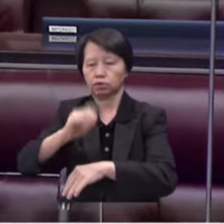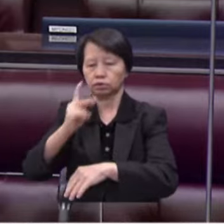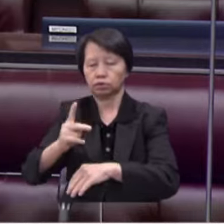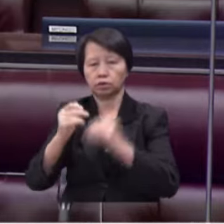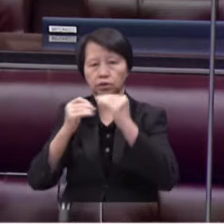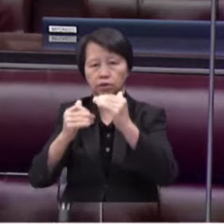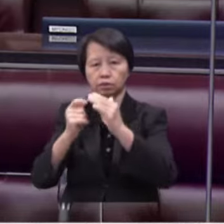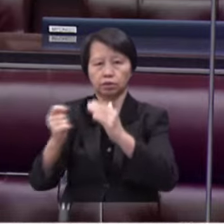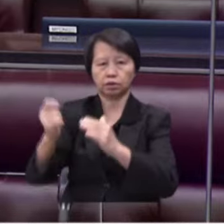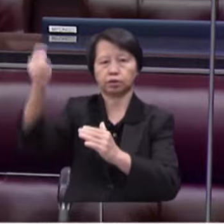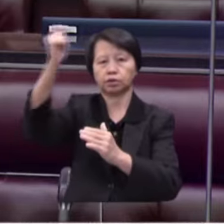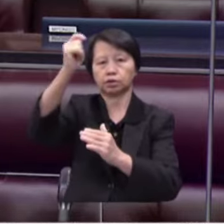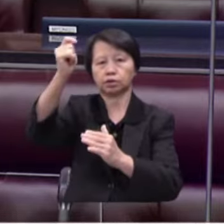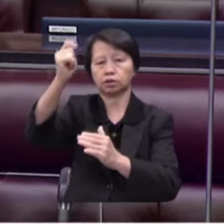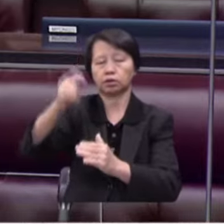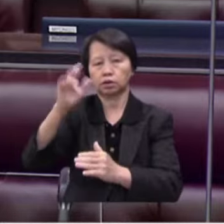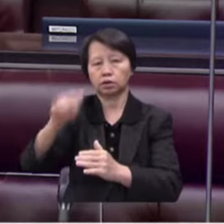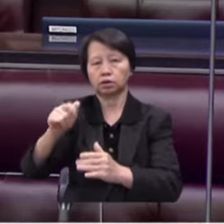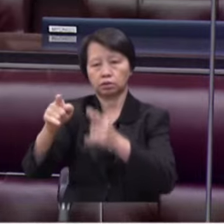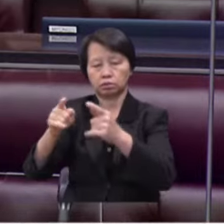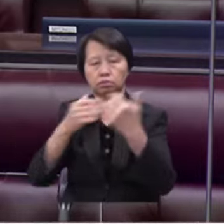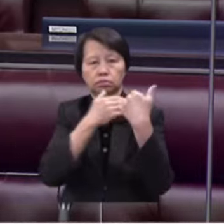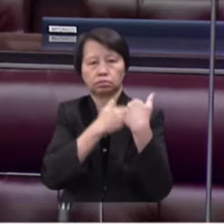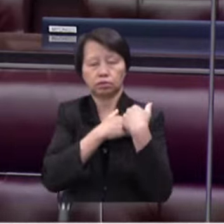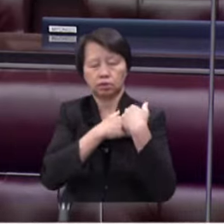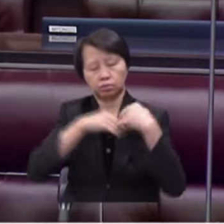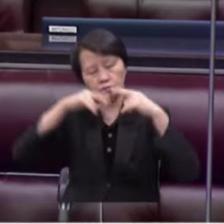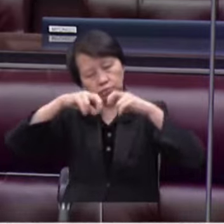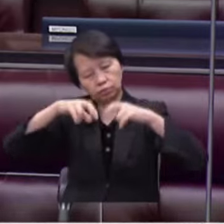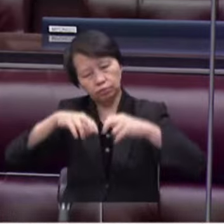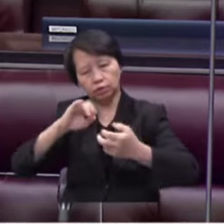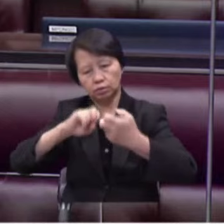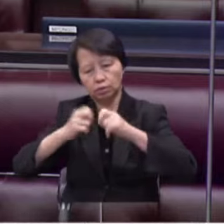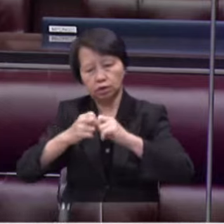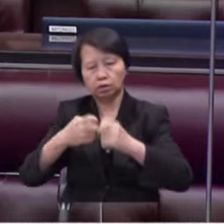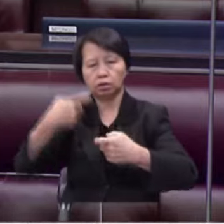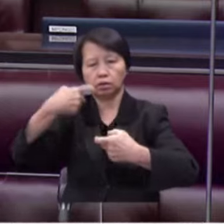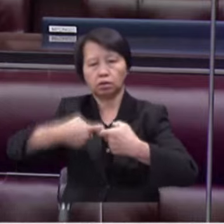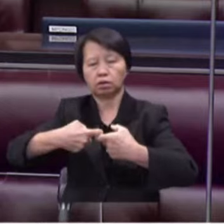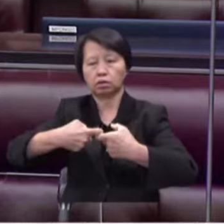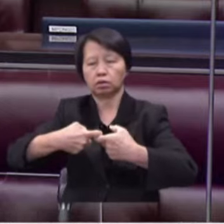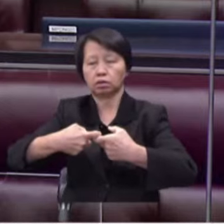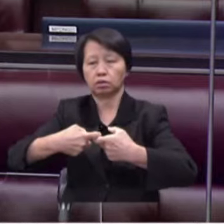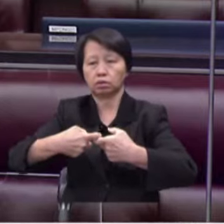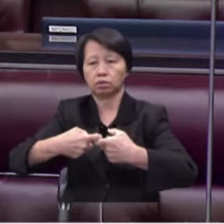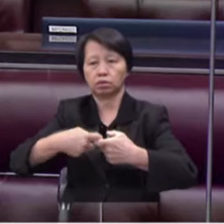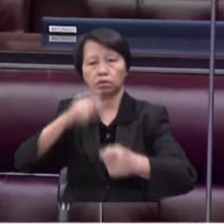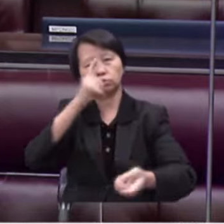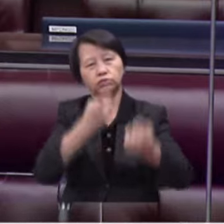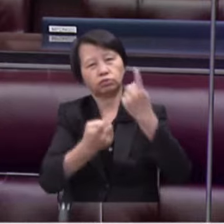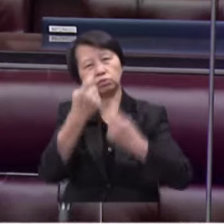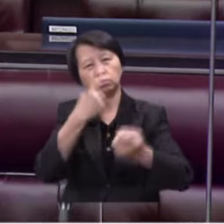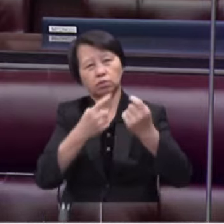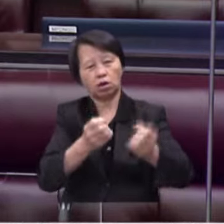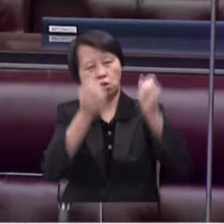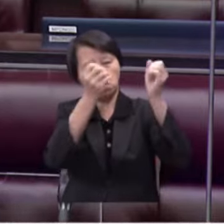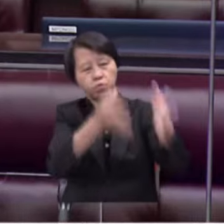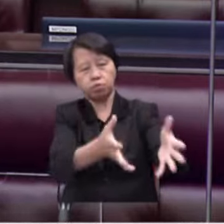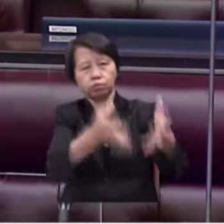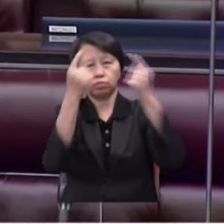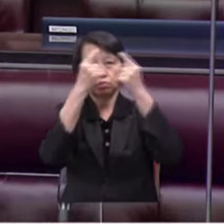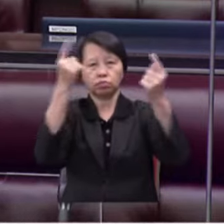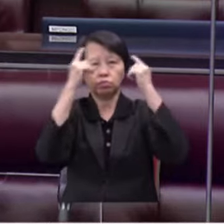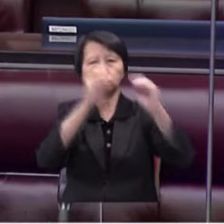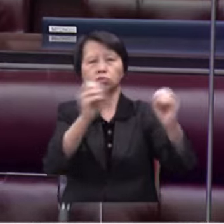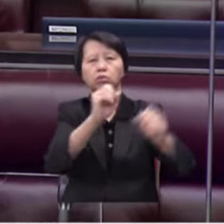peringkat tertinggi yang berperan meneliti isu-isu berkaitan soal-soal lambatkan dan juga